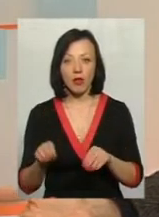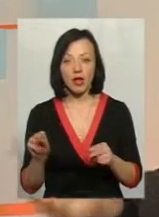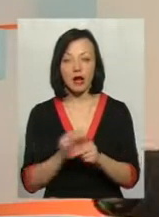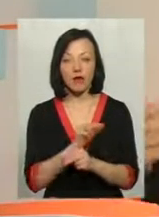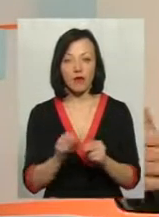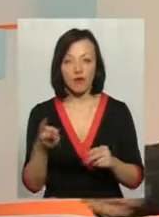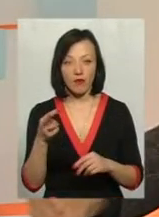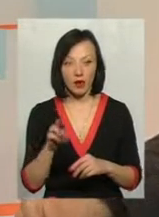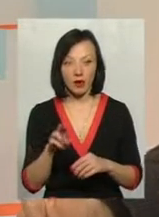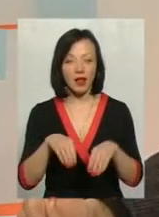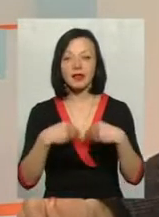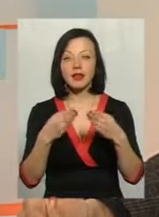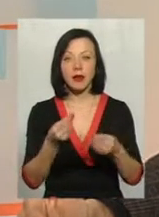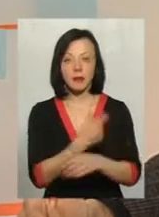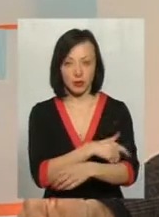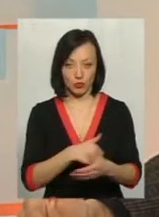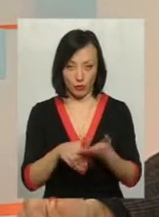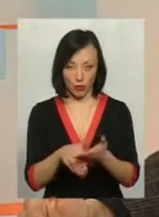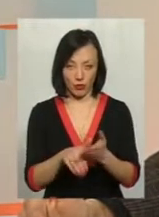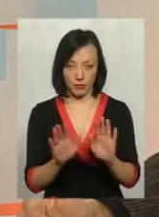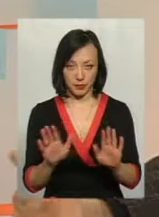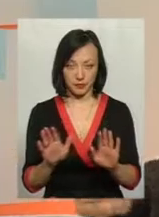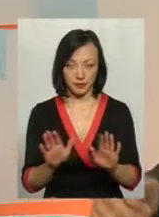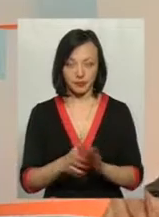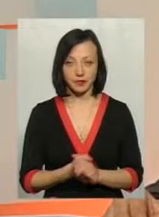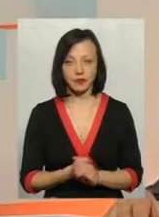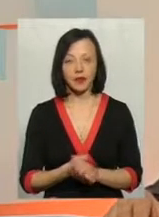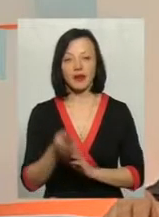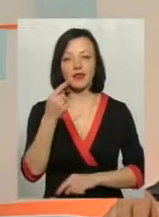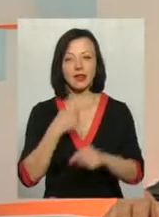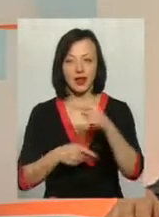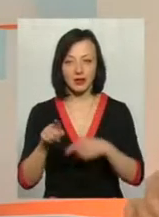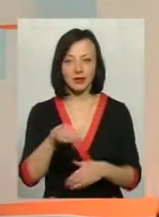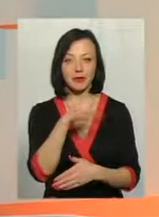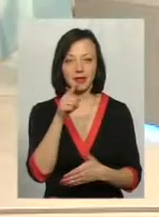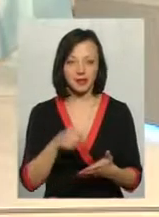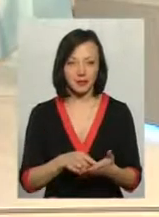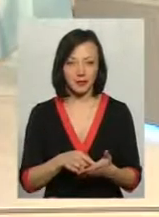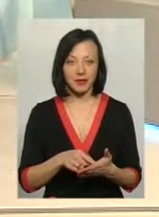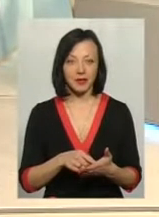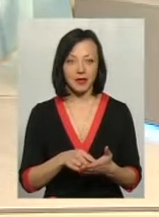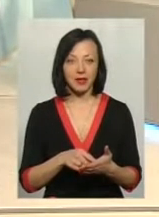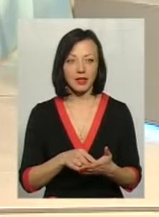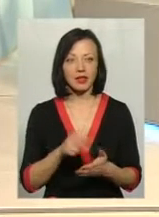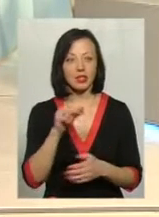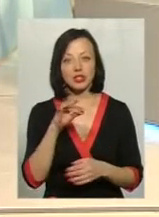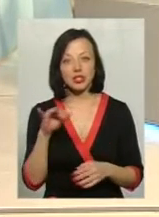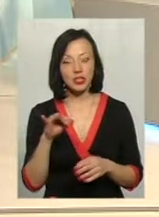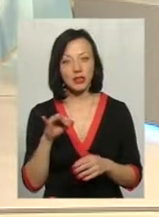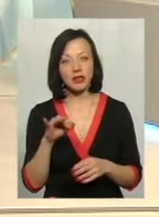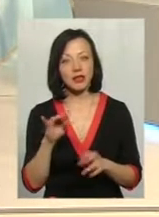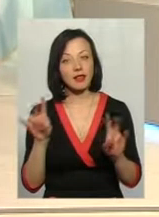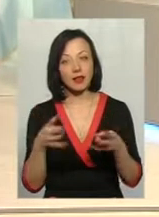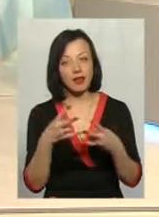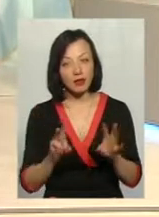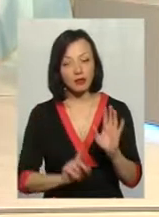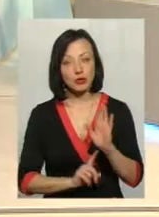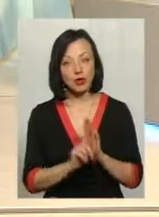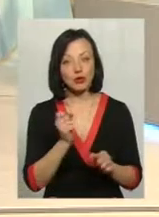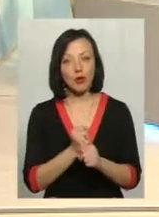лікування, тобто протоколи надання медичної допомоги. Ось, повертаюся до запитання. Так. Чи не варто було би